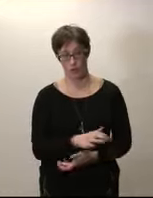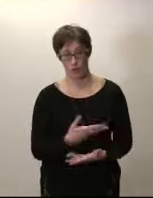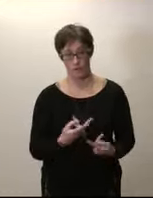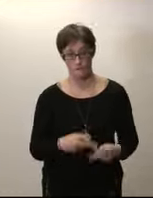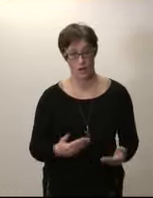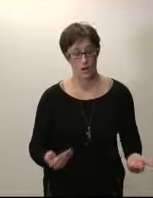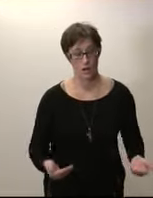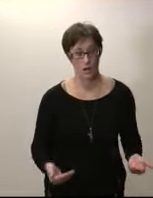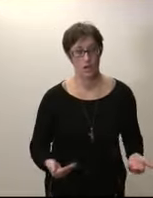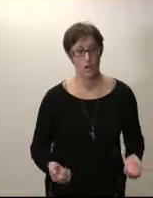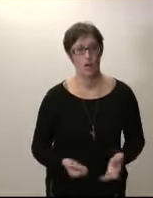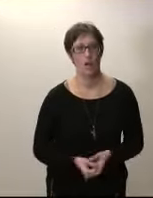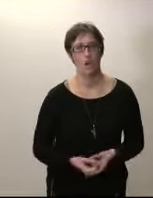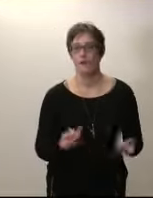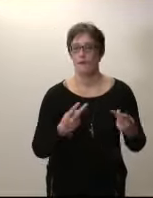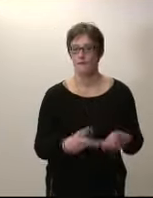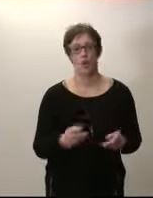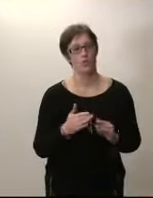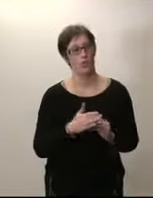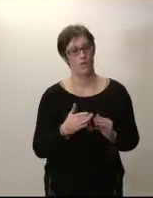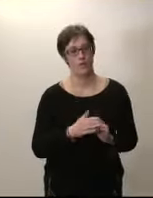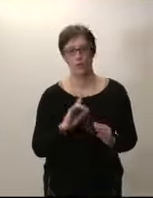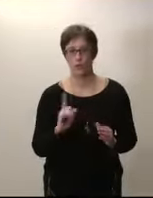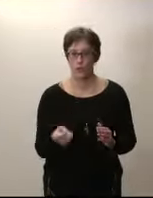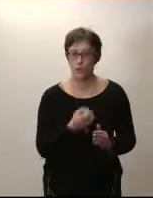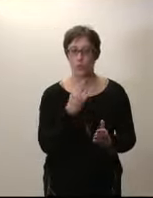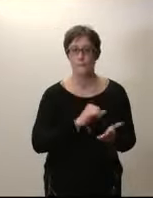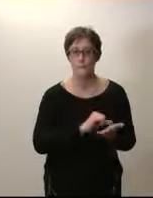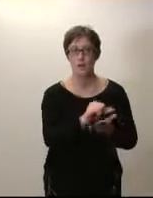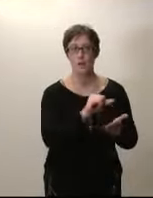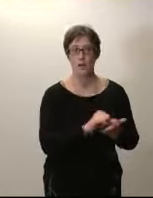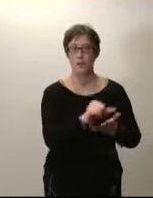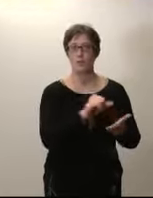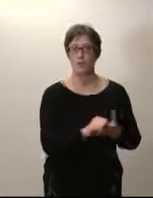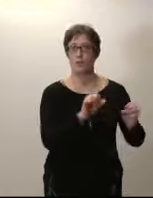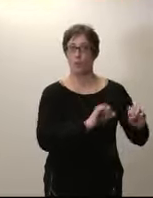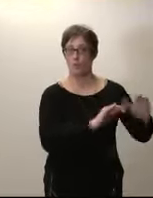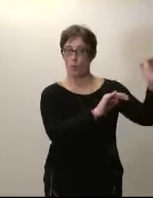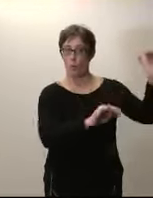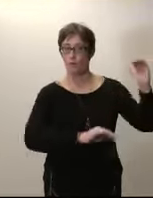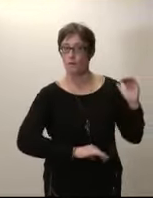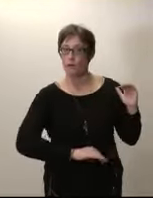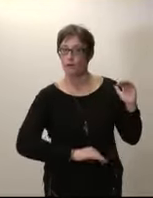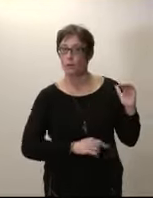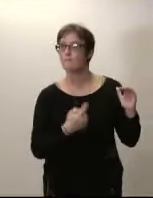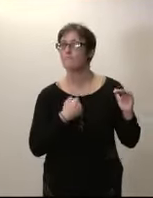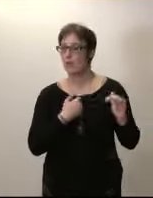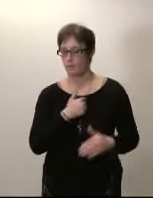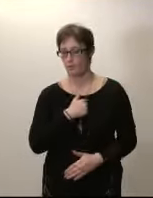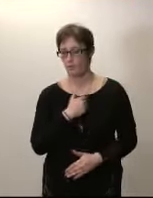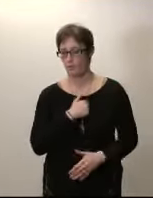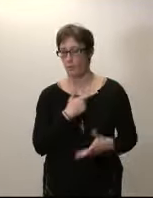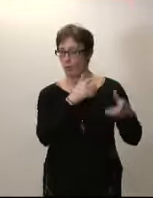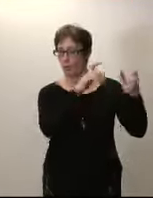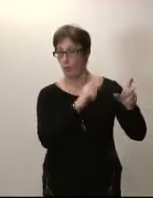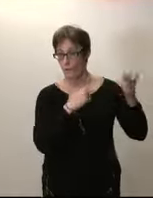Thionville, elle a toujours payé. Et qu'on peut avoir confiance dans la ville de Thionville. Moi, c'est plutôt dans les banques que je n'ai pas confiance. Et je serais plutôt